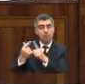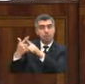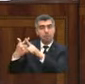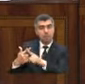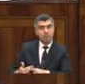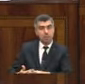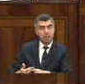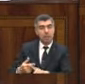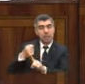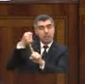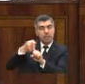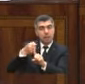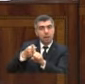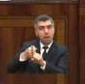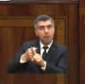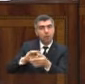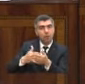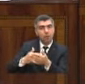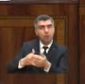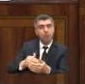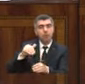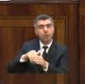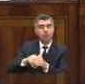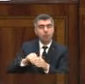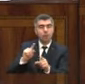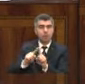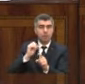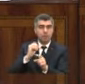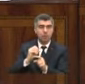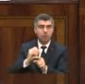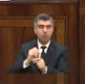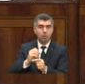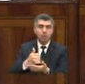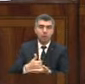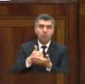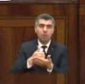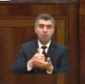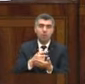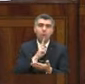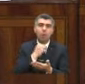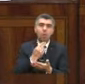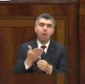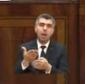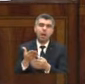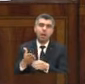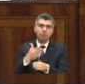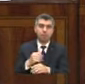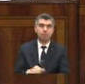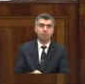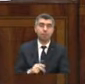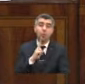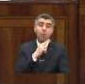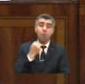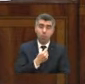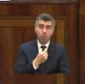جات من الإصلاح اللي كان ديال صندوق المقاصة واللي كان قاسي، ولكن هو كنشوفوا الآن النتيجة دياله. حكومة ديالكم